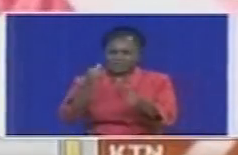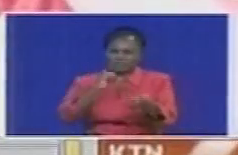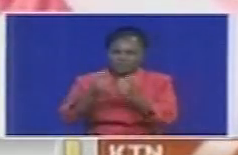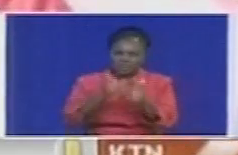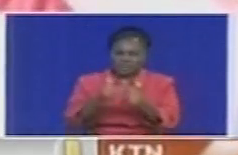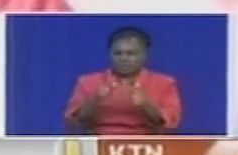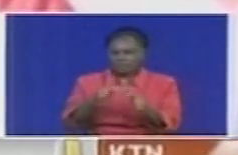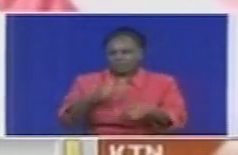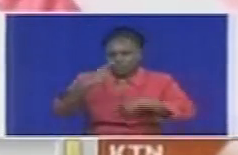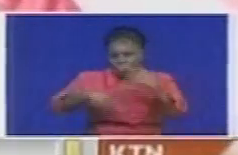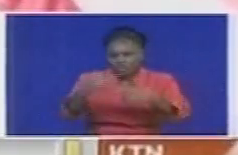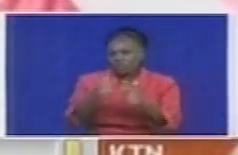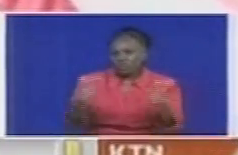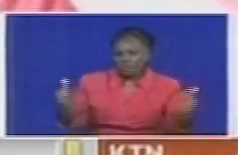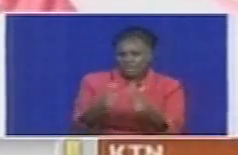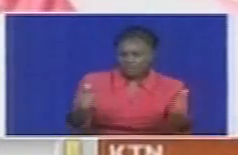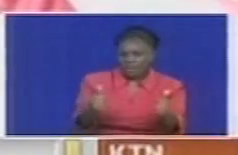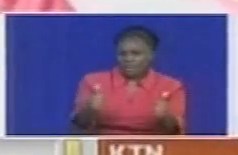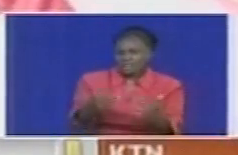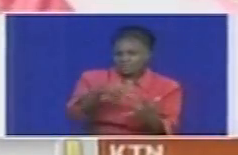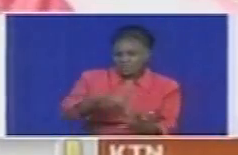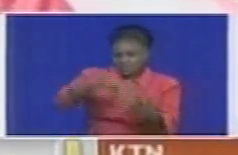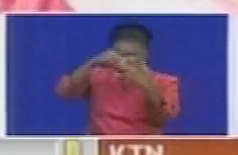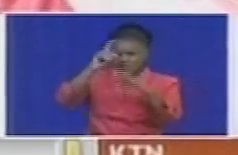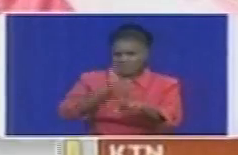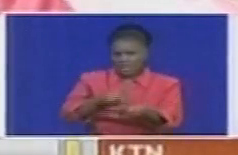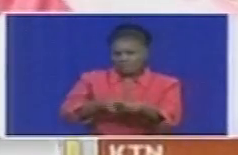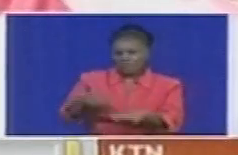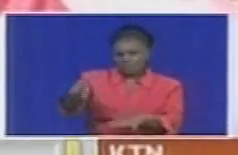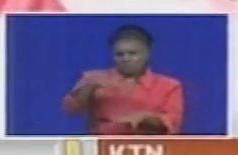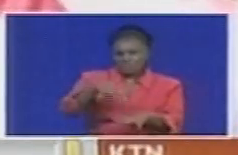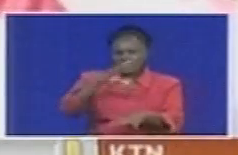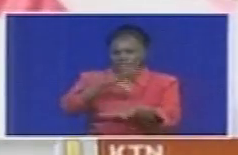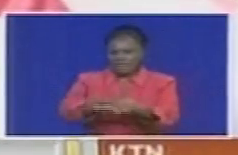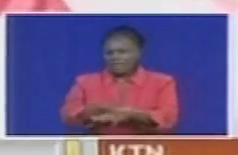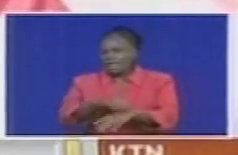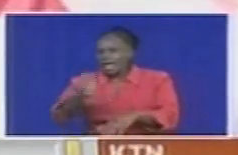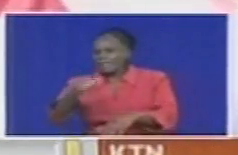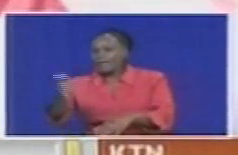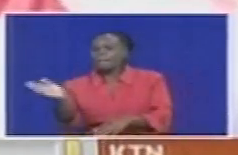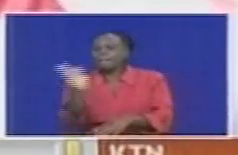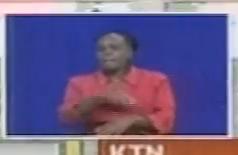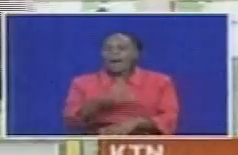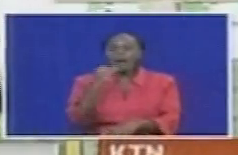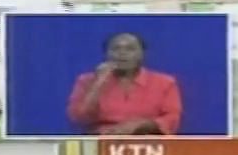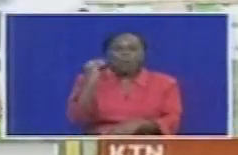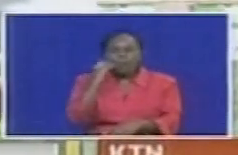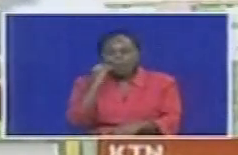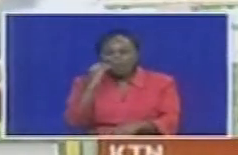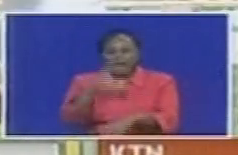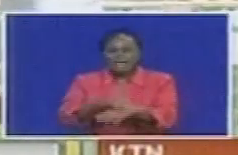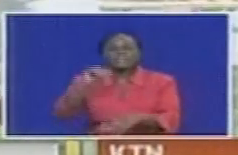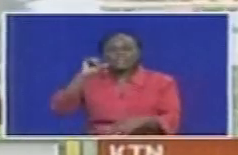Tuendelea vizuri na moso, wakati pia tumepata wachezaji wengine wamerudi nyumbani na tumeleta wachezaji wapya.